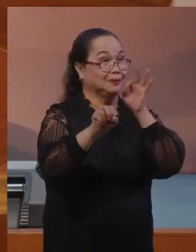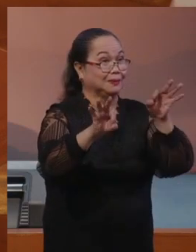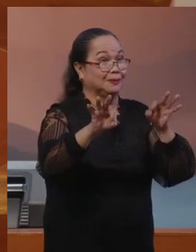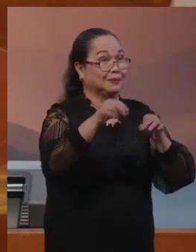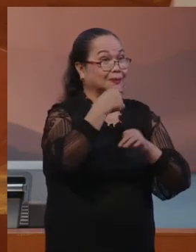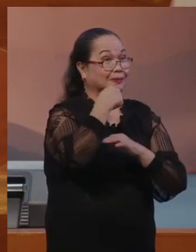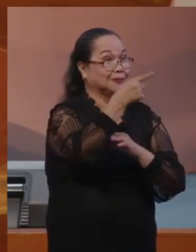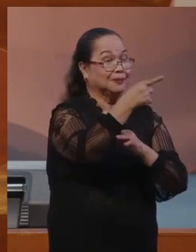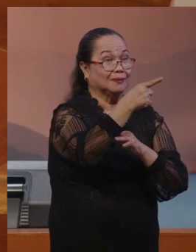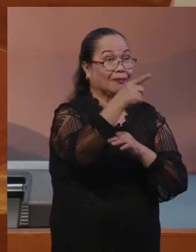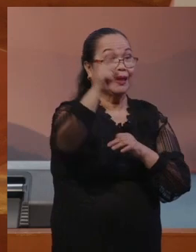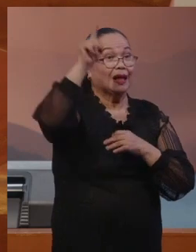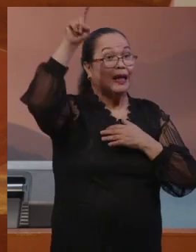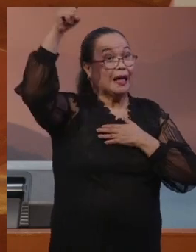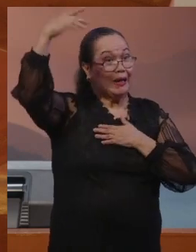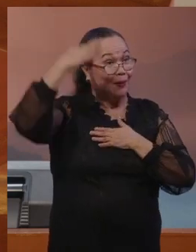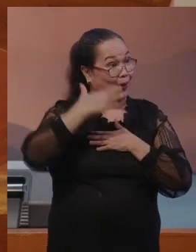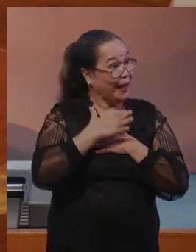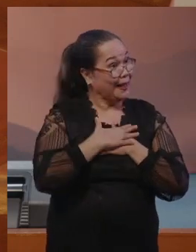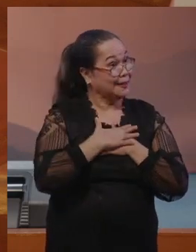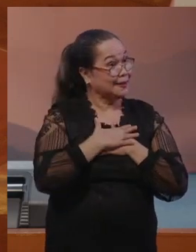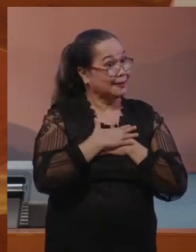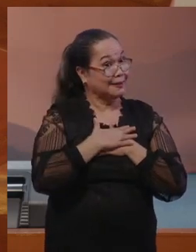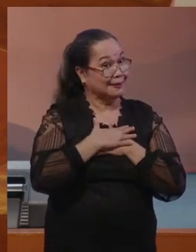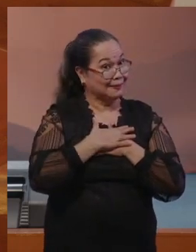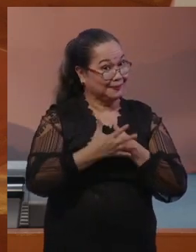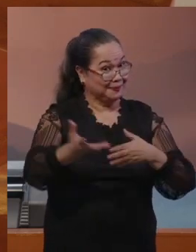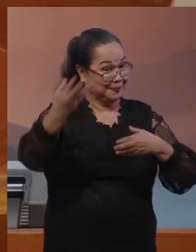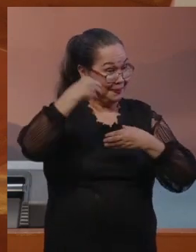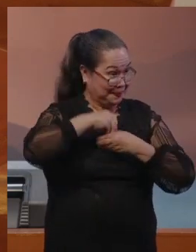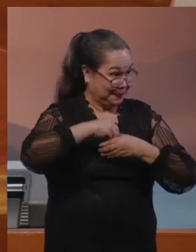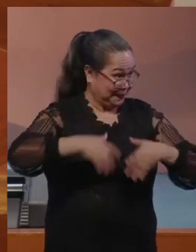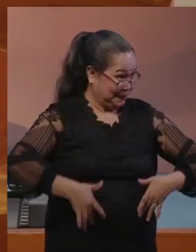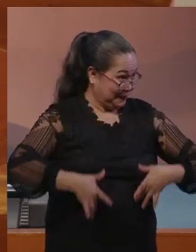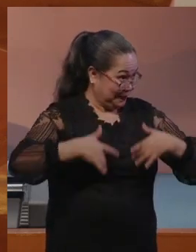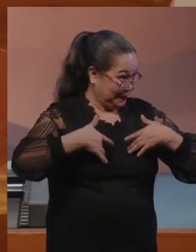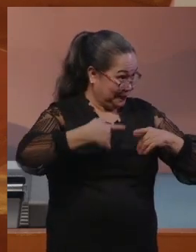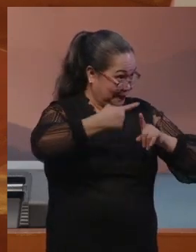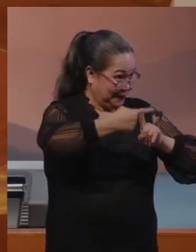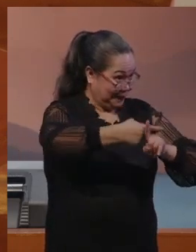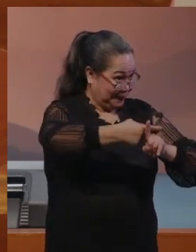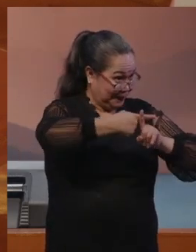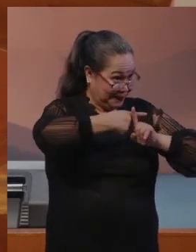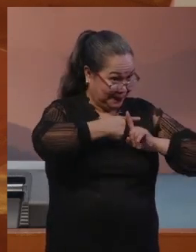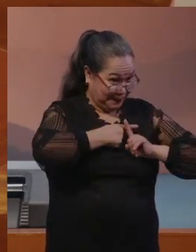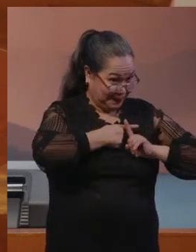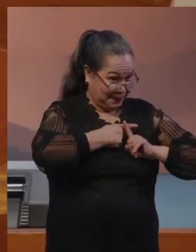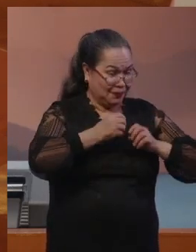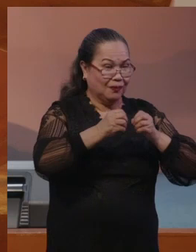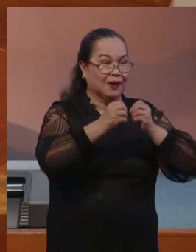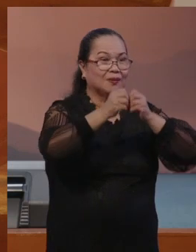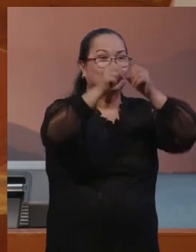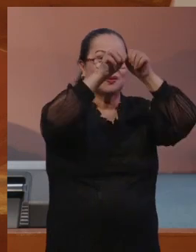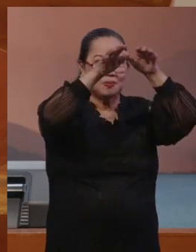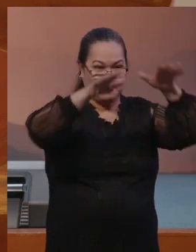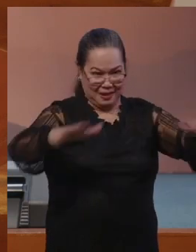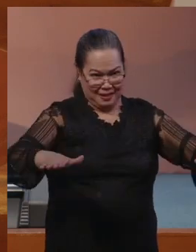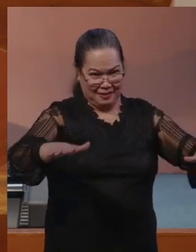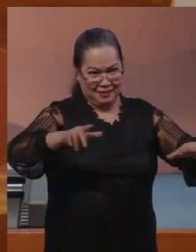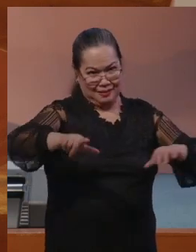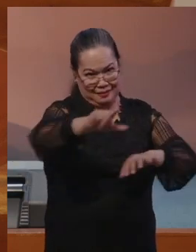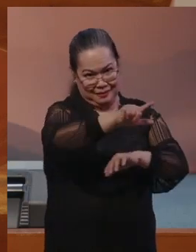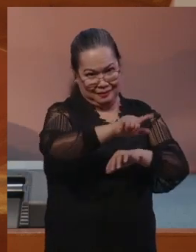ang grasya ng Diyos sa buhay ng isang mananampalataya, ang pagpapala ay higit pa sa kanyang buhay sa lupa. Alam